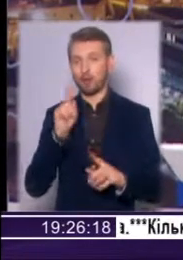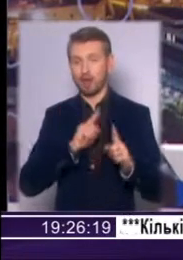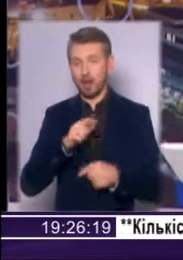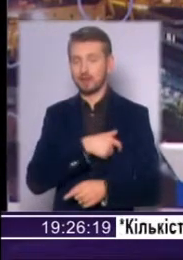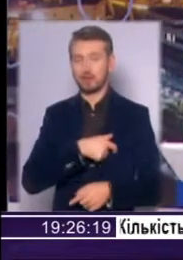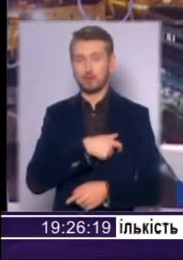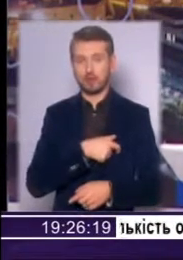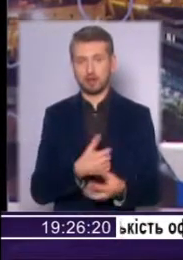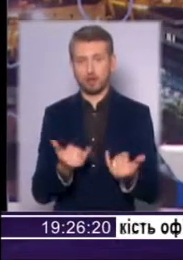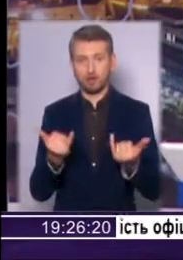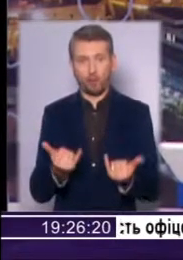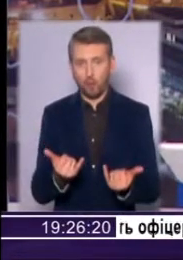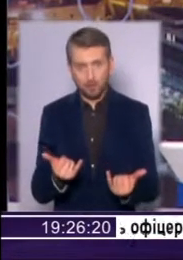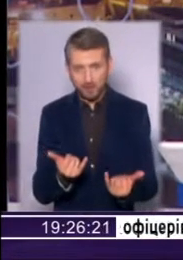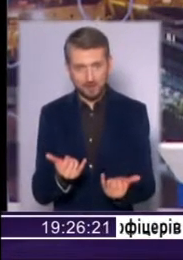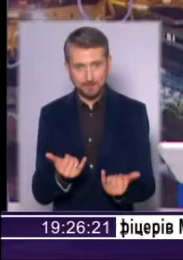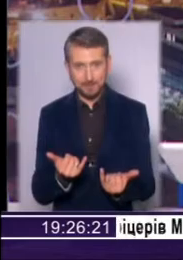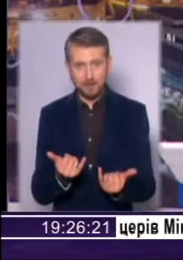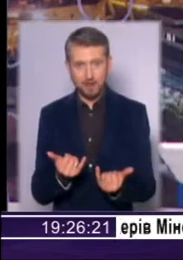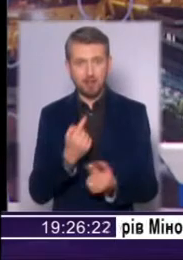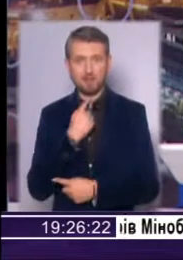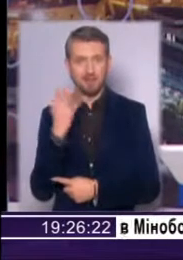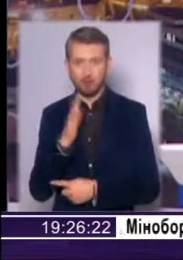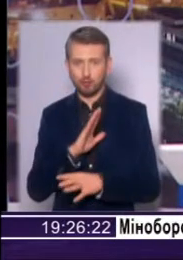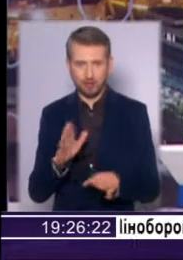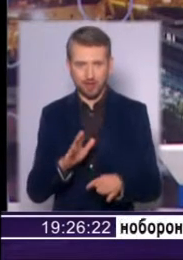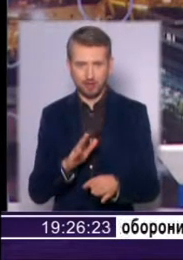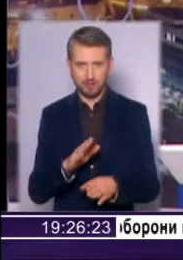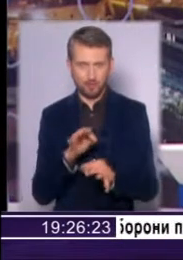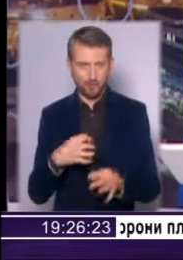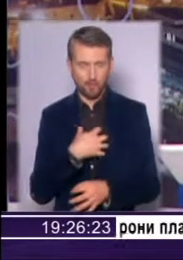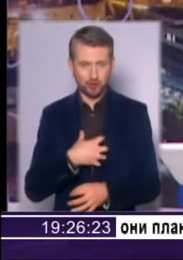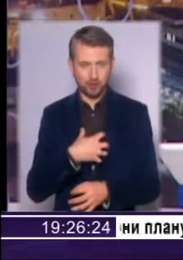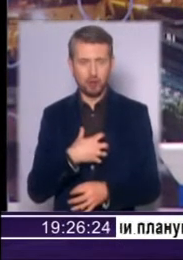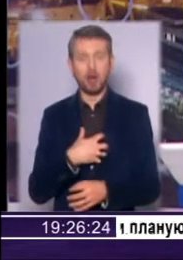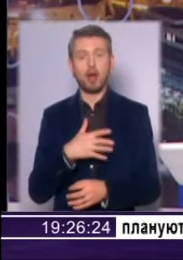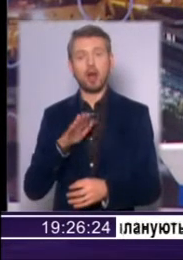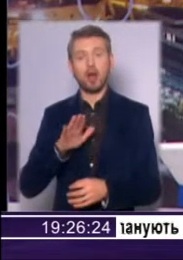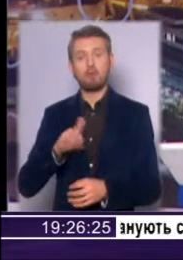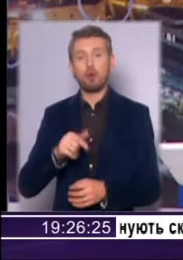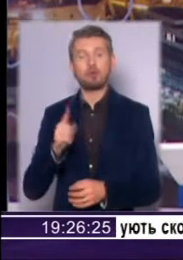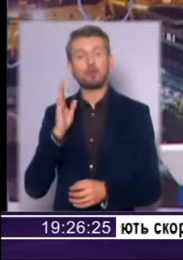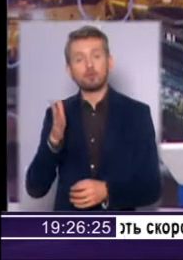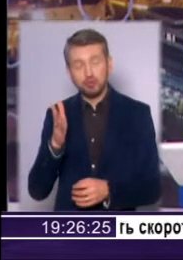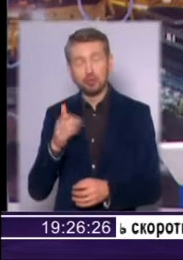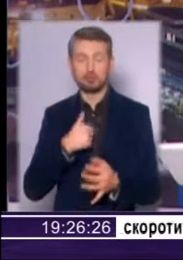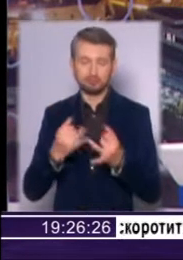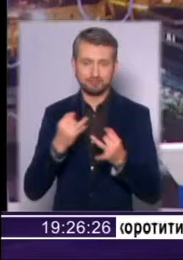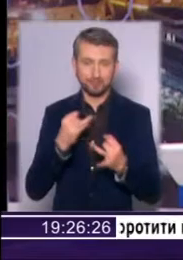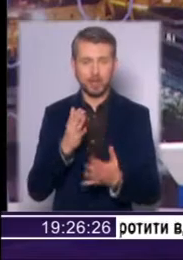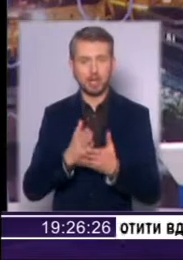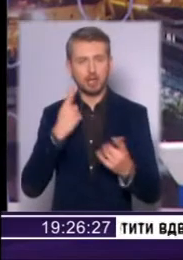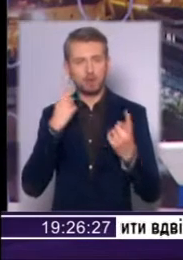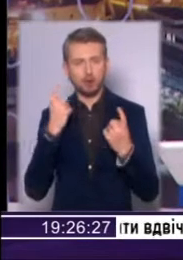депутати сьогодні, ну, скажімо так, не голосували. Ми поговоримо, що далі буде відбуватися. Ми вже маємо певну інформацію,